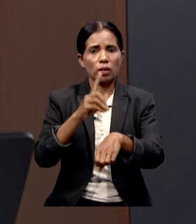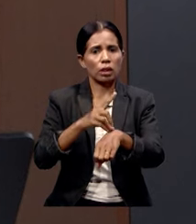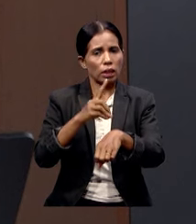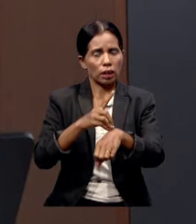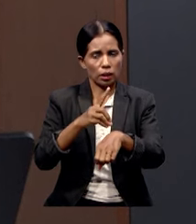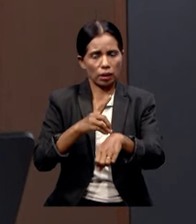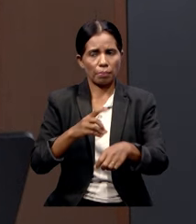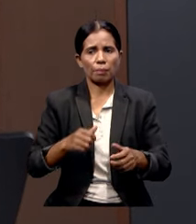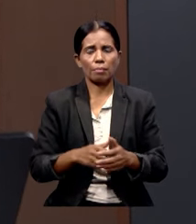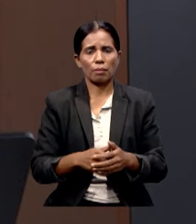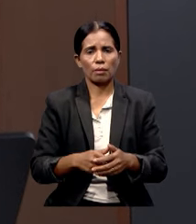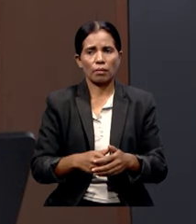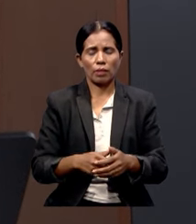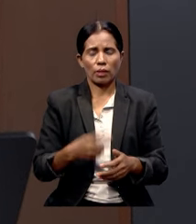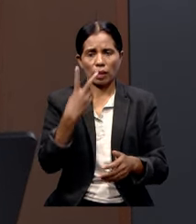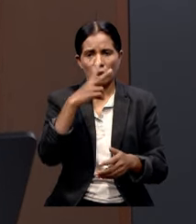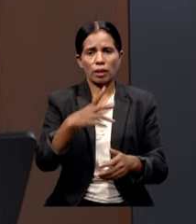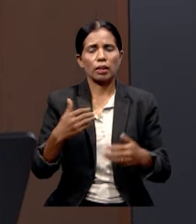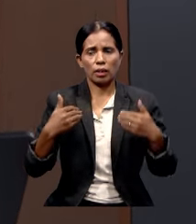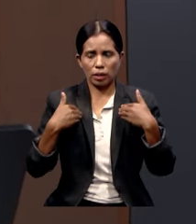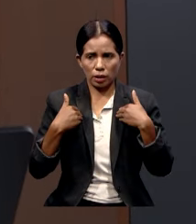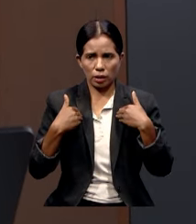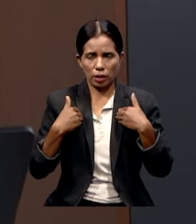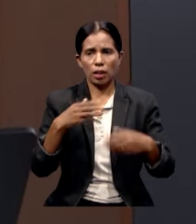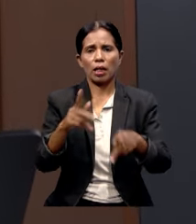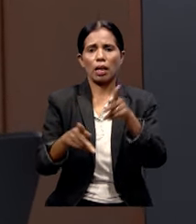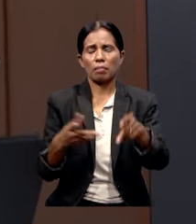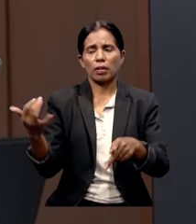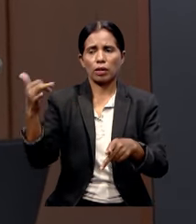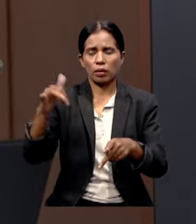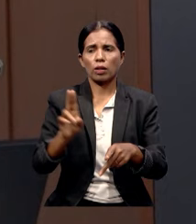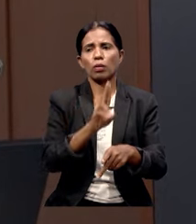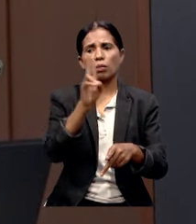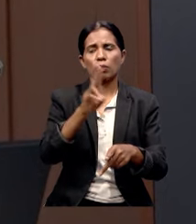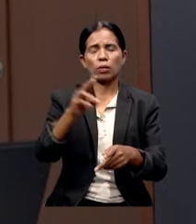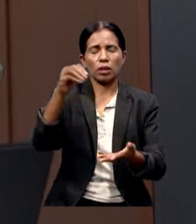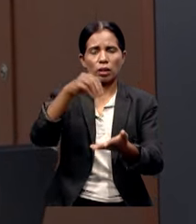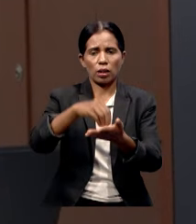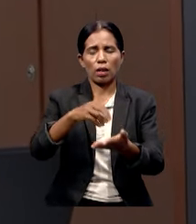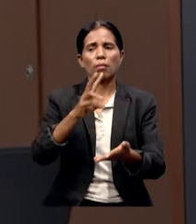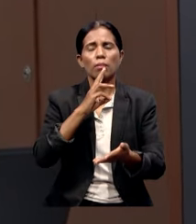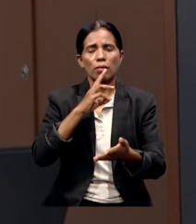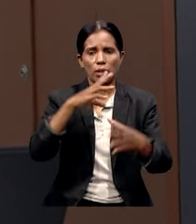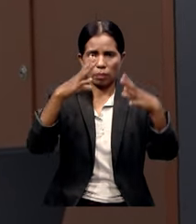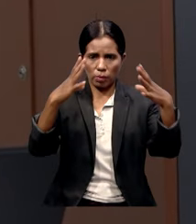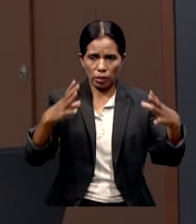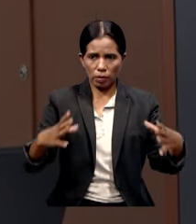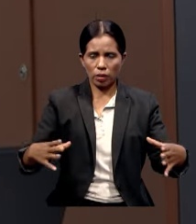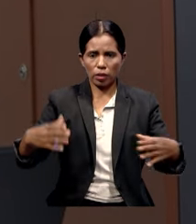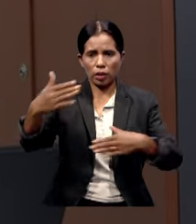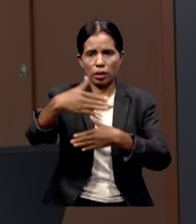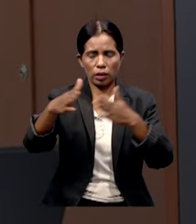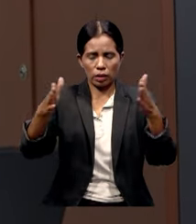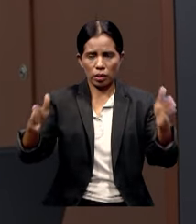leliu iha container nebe maka komunidade sira uza hodi raibe hane sambidong